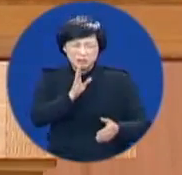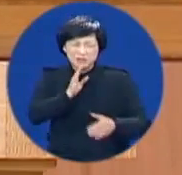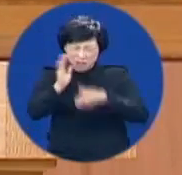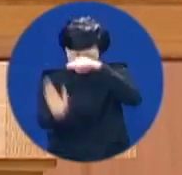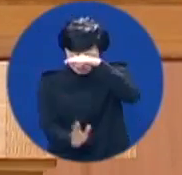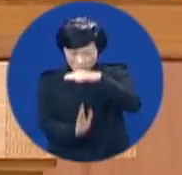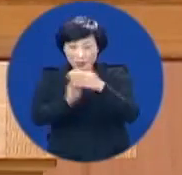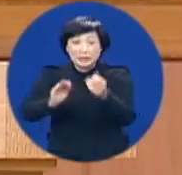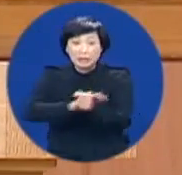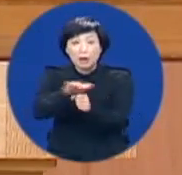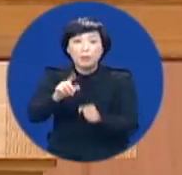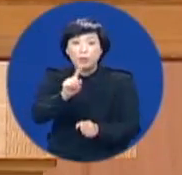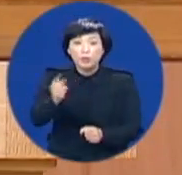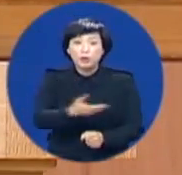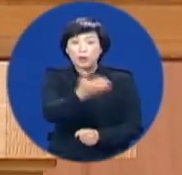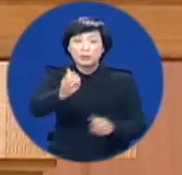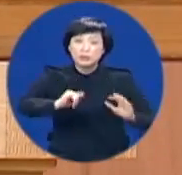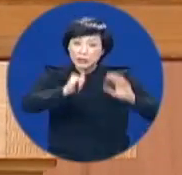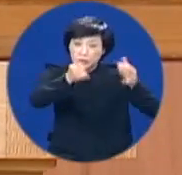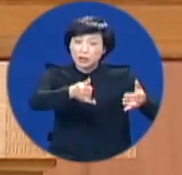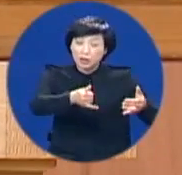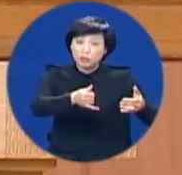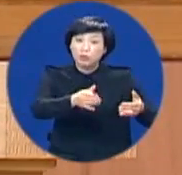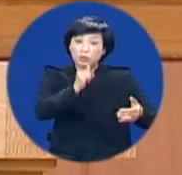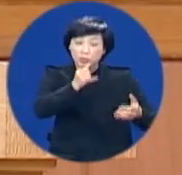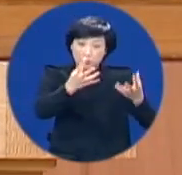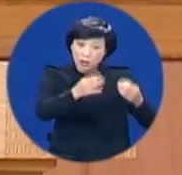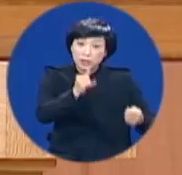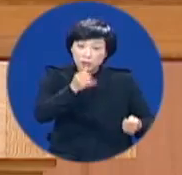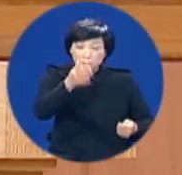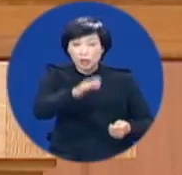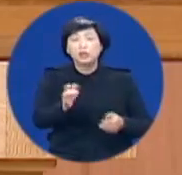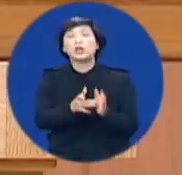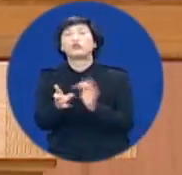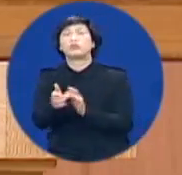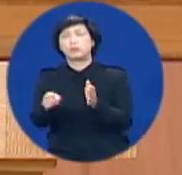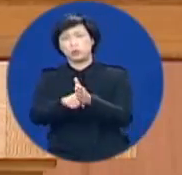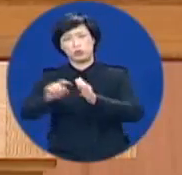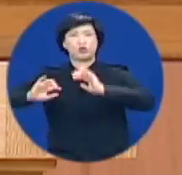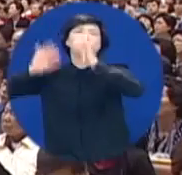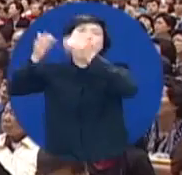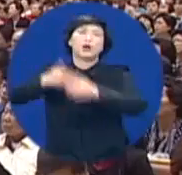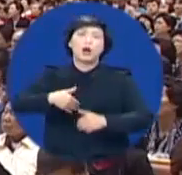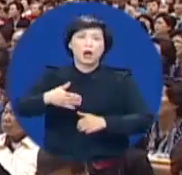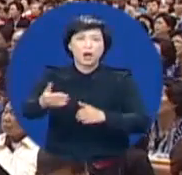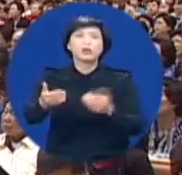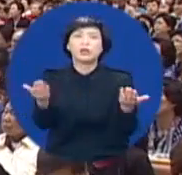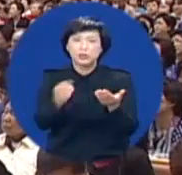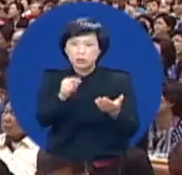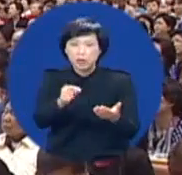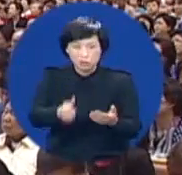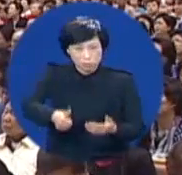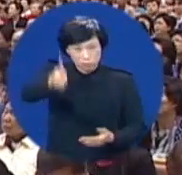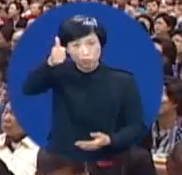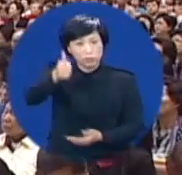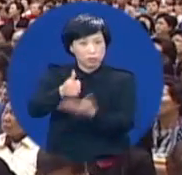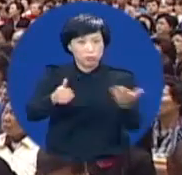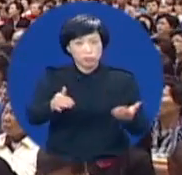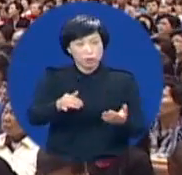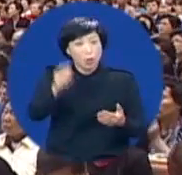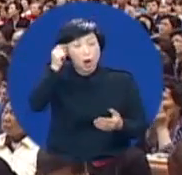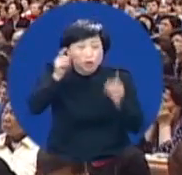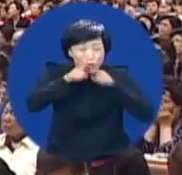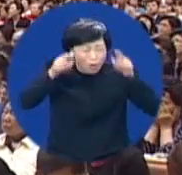사랑은 이 세상에서도 물론 있지만 예수 믿고 천국 가게 하는 것이다. 지옥이